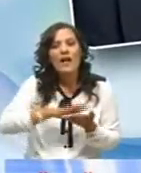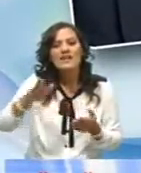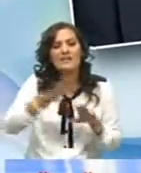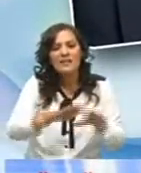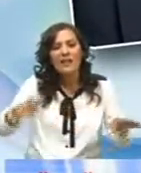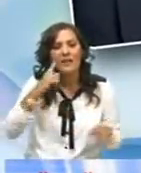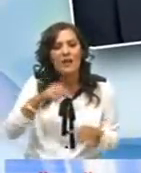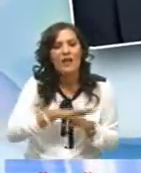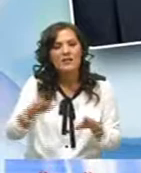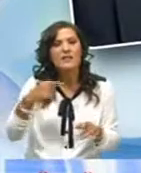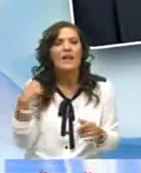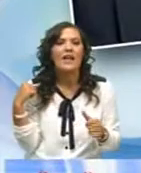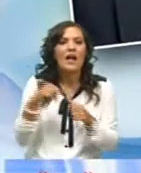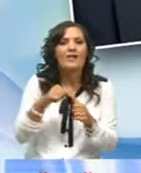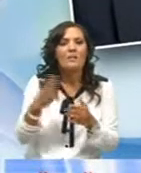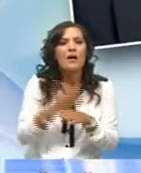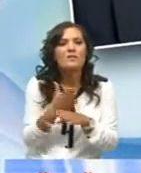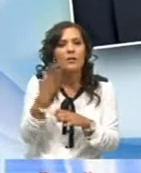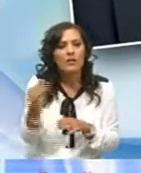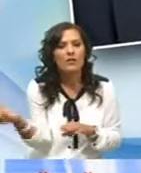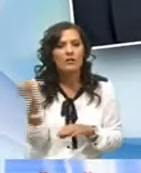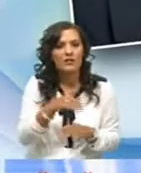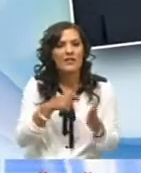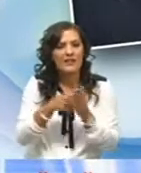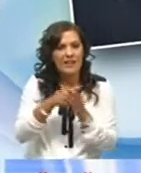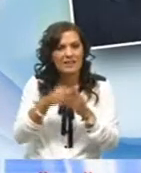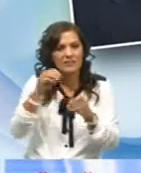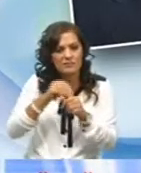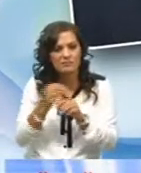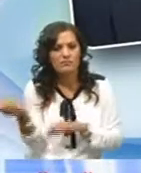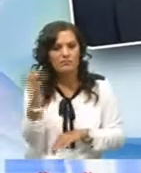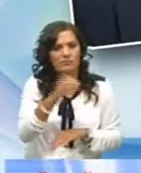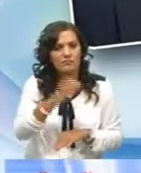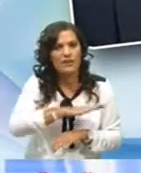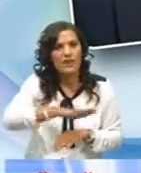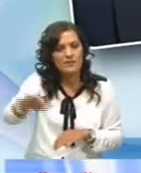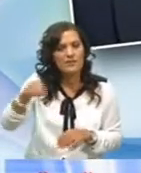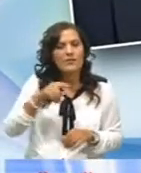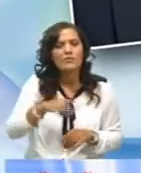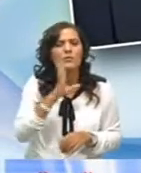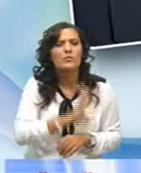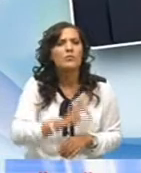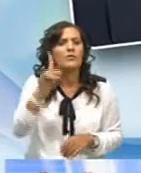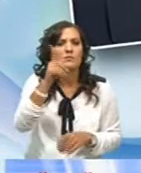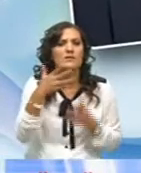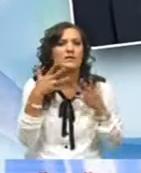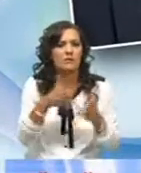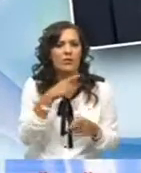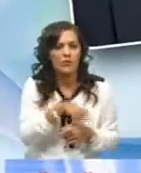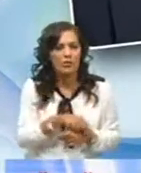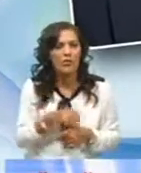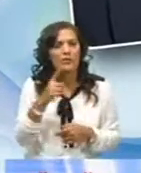dır asfalta katkı malzemesi olarak Katılıyor bizim ürünlerimiz yine Bu gördüğünüz müthiş bir Stop ve